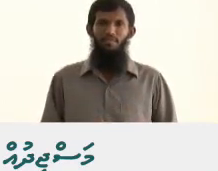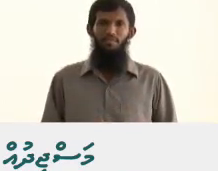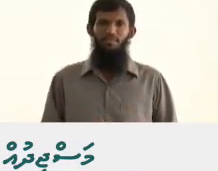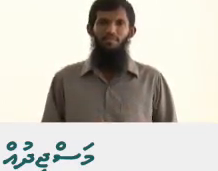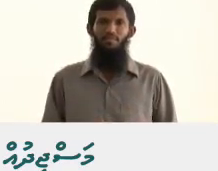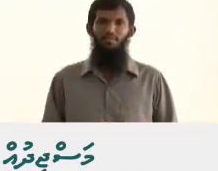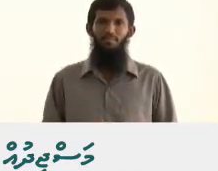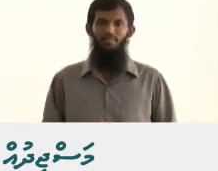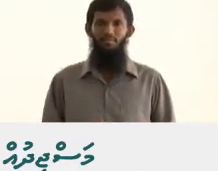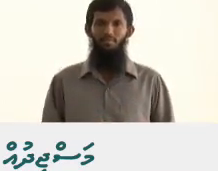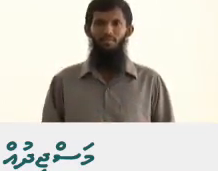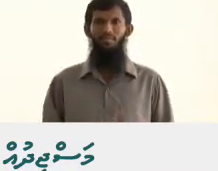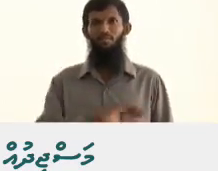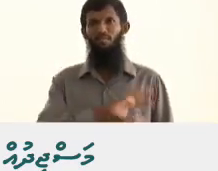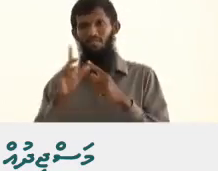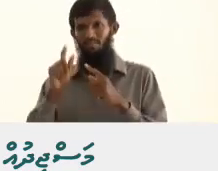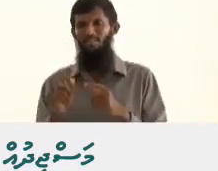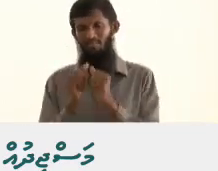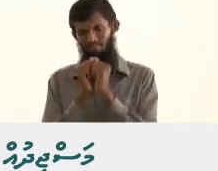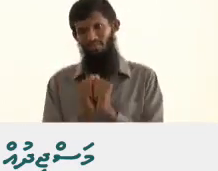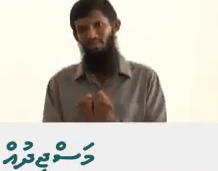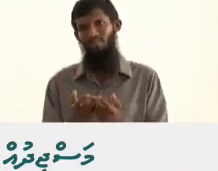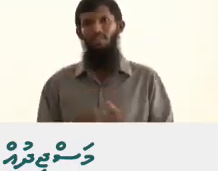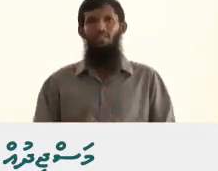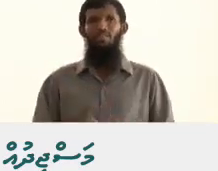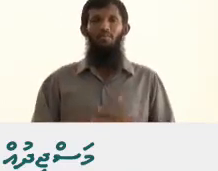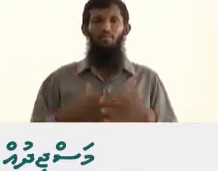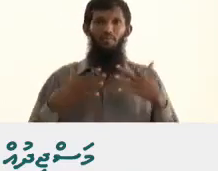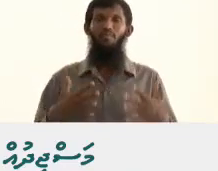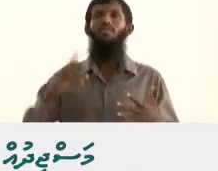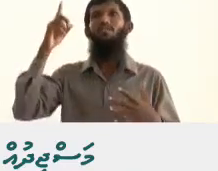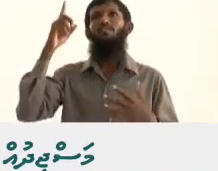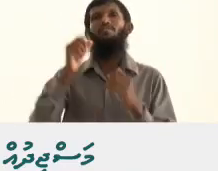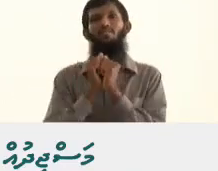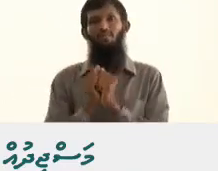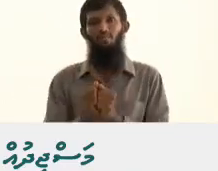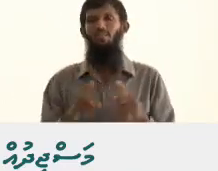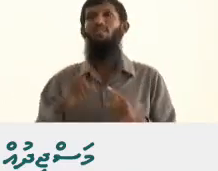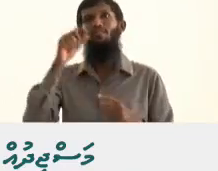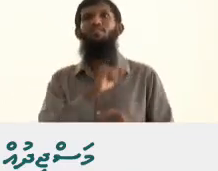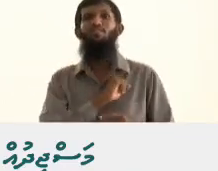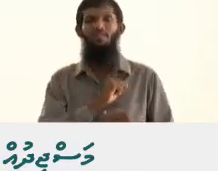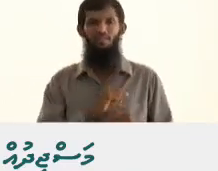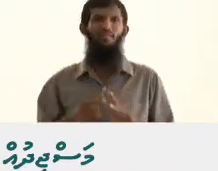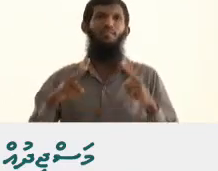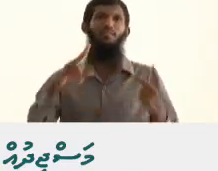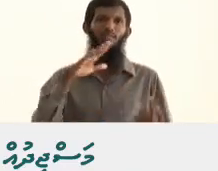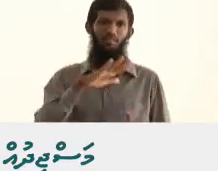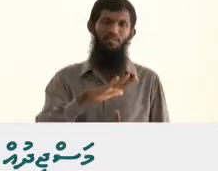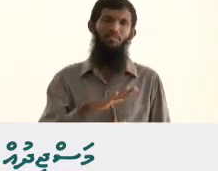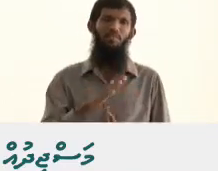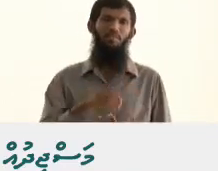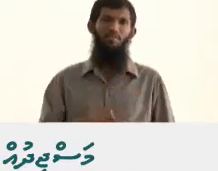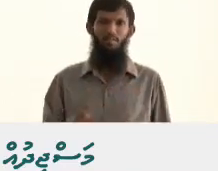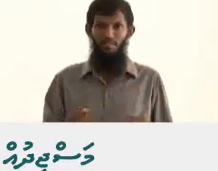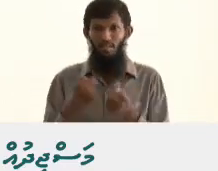Lobbeti muslima khun. Arahushi maing Allah wang imam ve ikalange taqwa veri vege menuhi duniyai akhirat bhajja